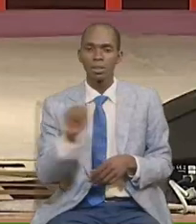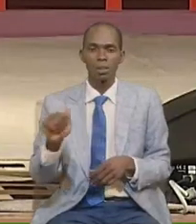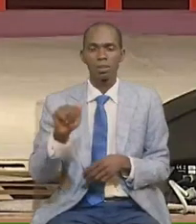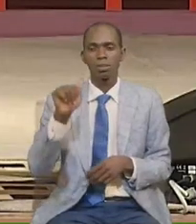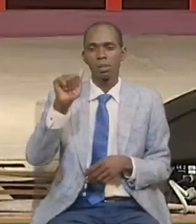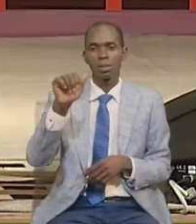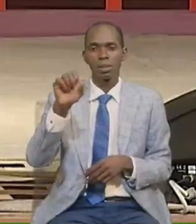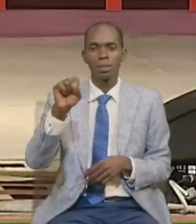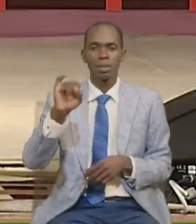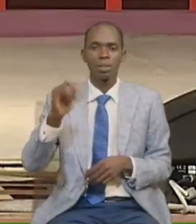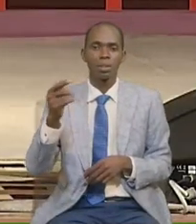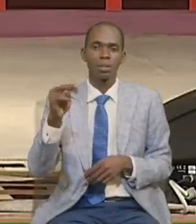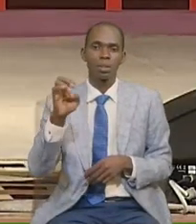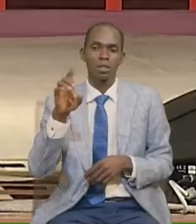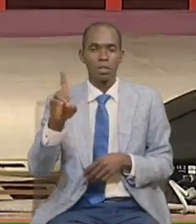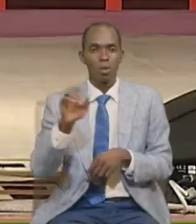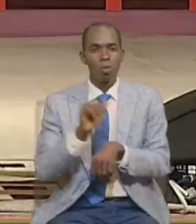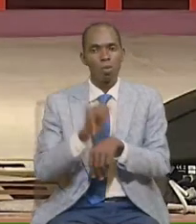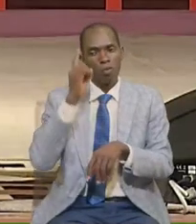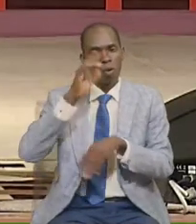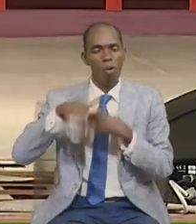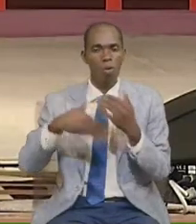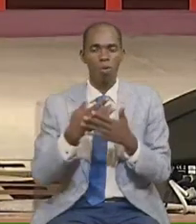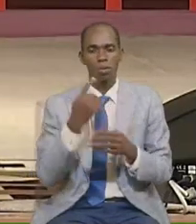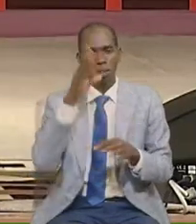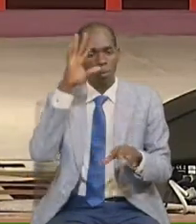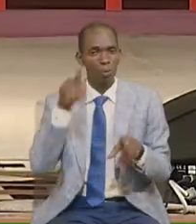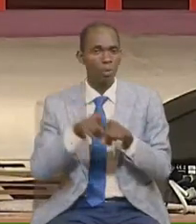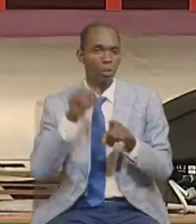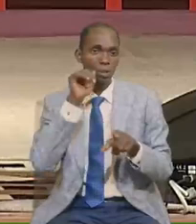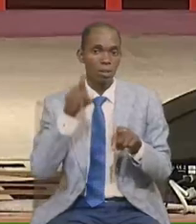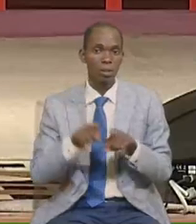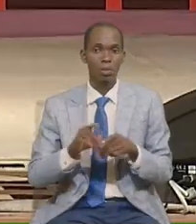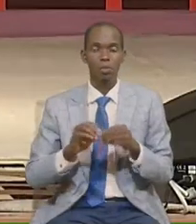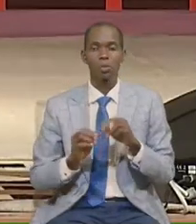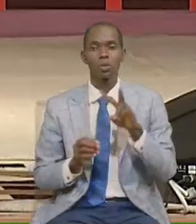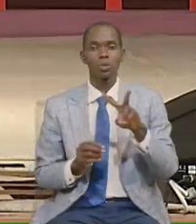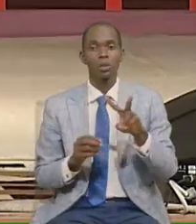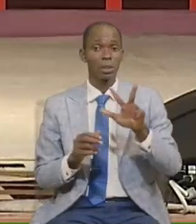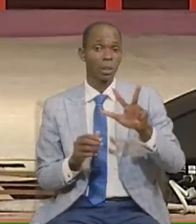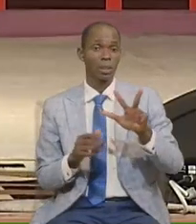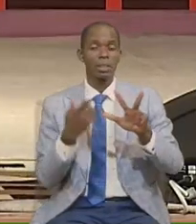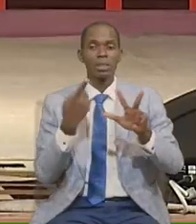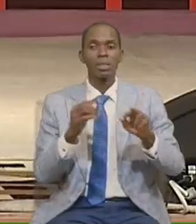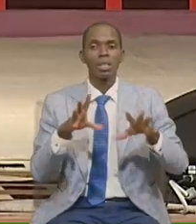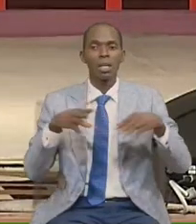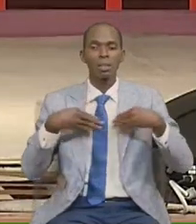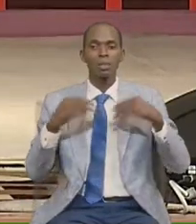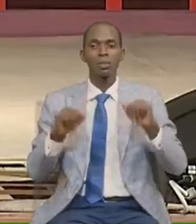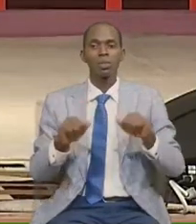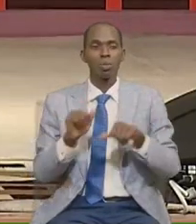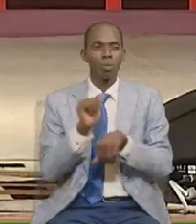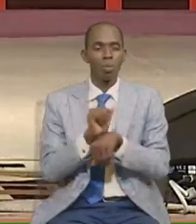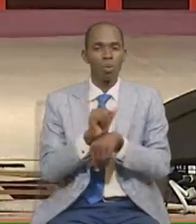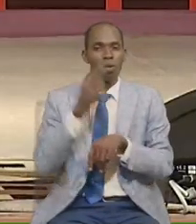assigné. L'œuvre assignée pour tous les frères. Troisièmement, l'œuvre acceptable pour sa bénédiction. L'œuvre que